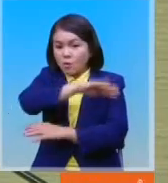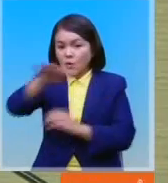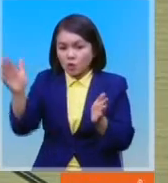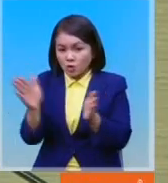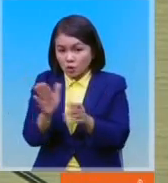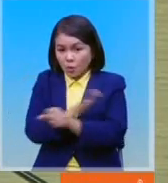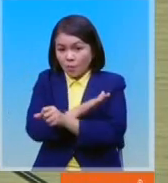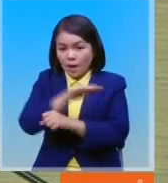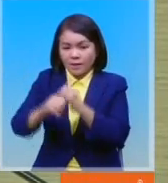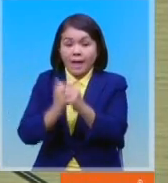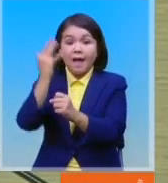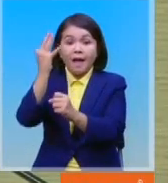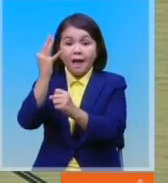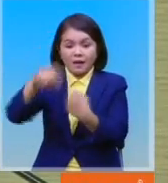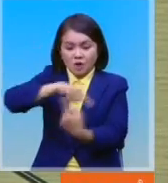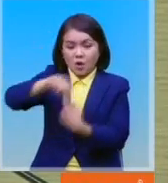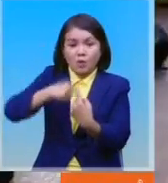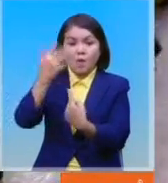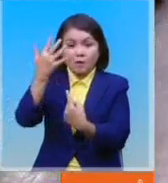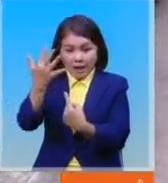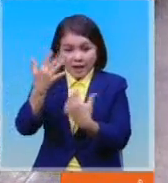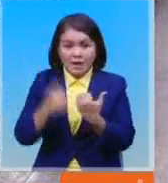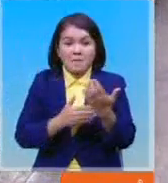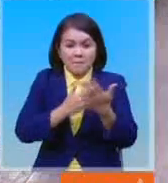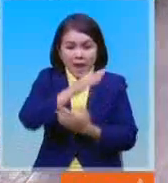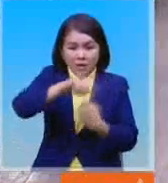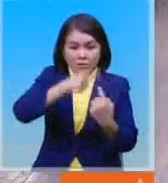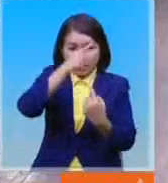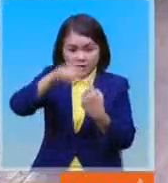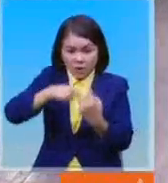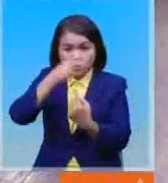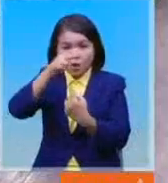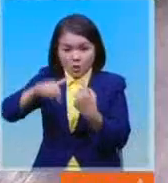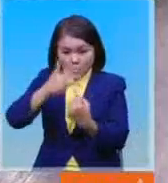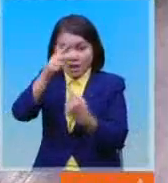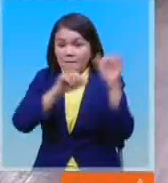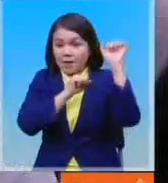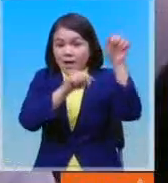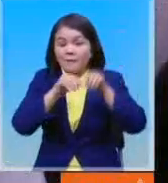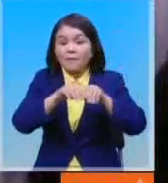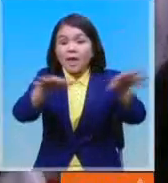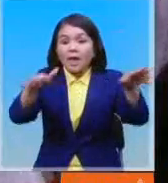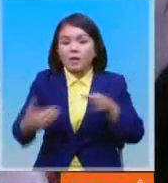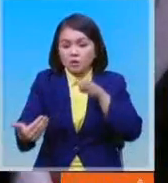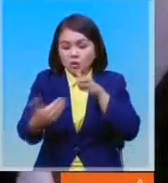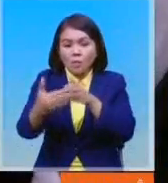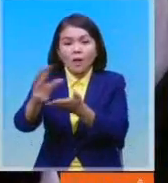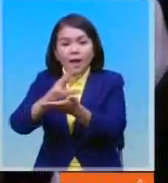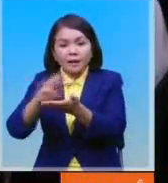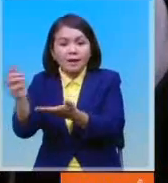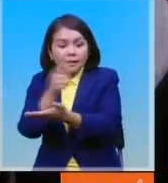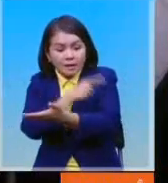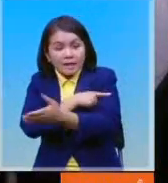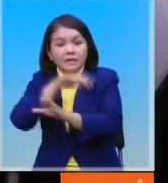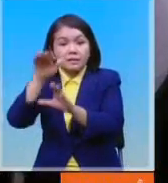ประชุมอธิการบดีแห่งประเทศไทยหรือทปอจะประกาศผลรอบ3รับตรงร่วมกันตามที่ได้สมัคร